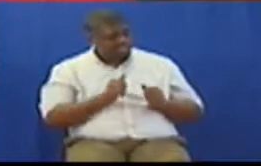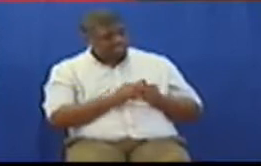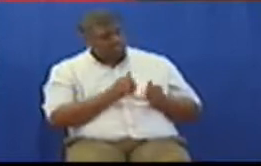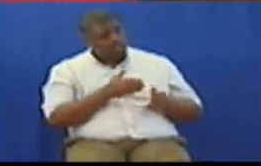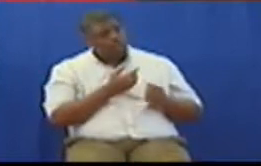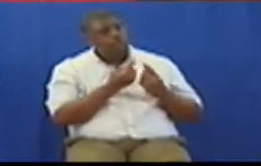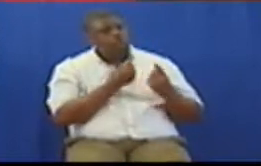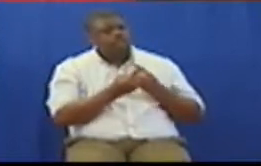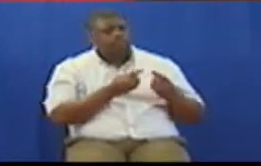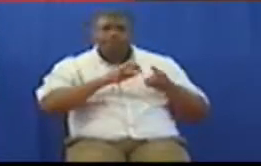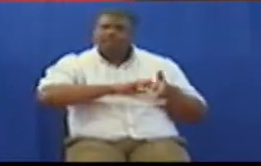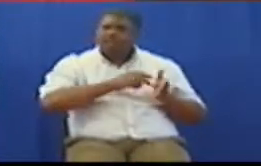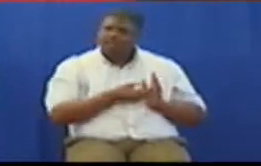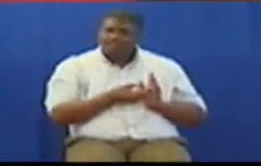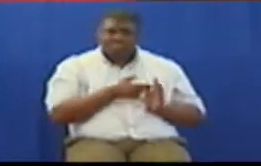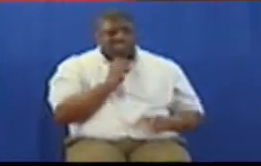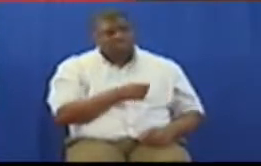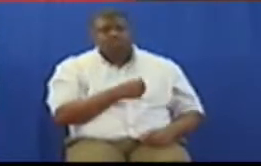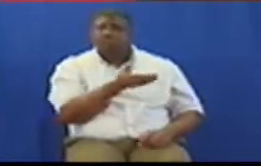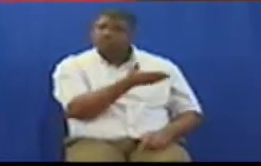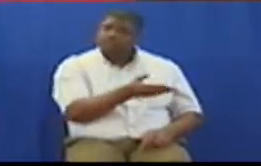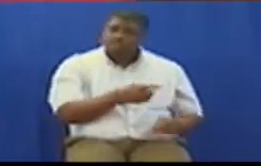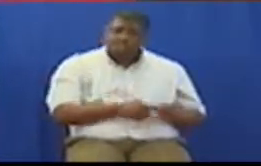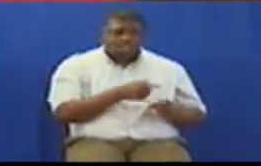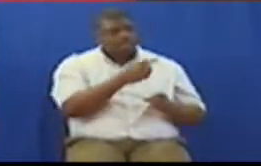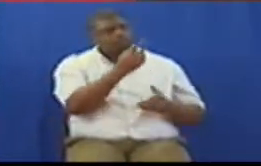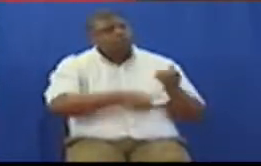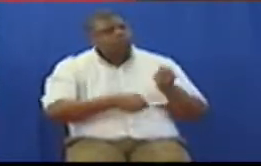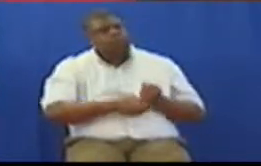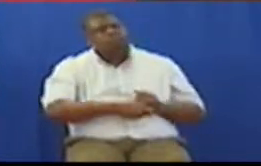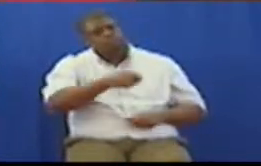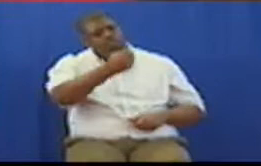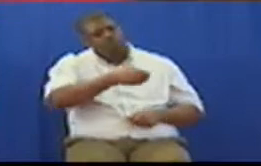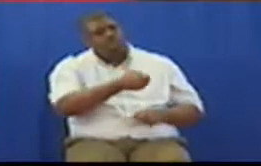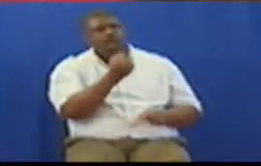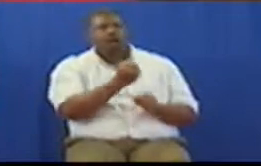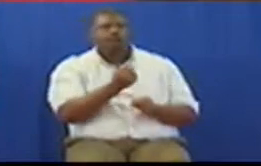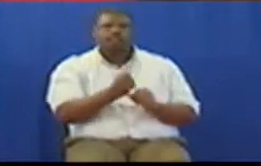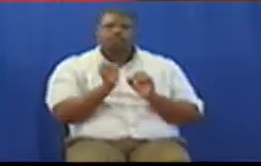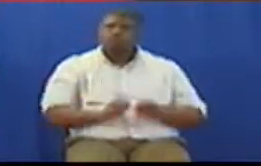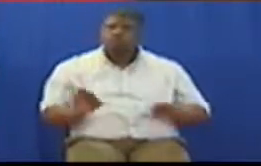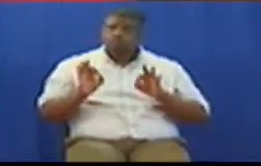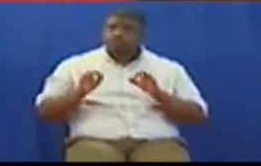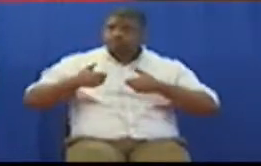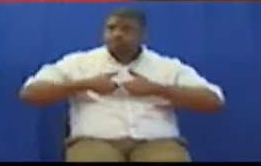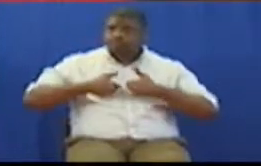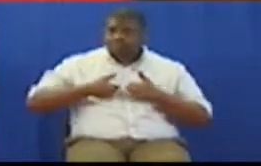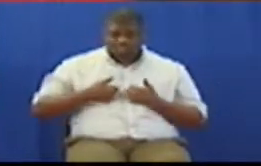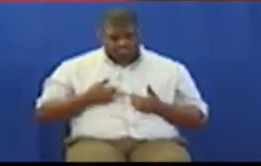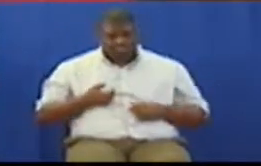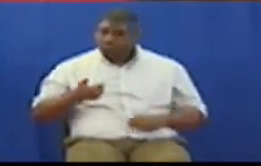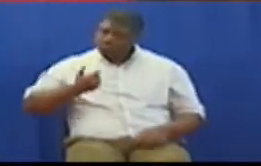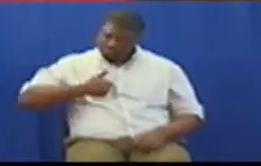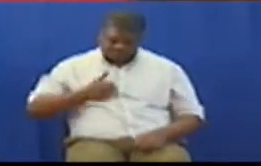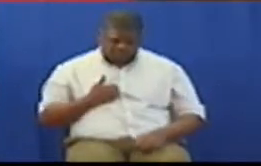cha kimkakati. Mheshimiwa speaker, tunampongeza rais wetu, anafanya kazi nzuri sana. Lakini mimi ninaomba kwa kupitia bunge